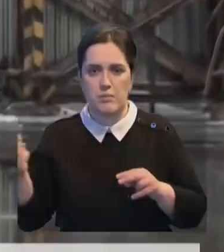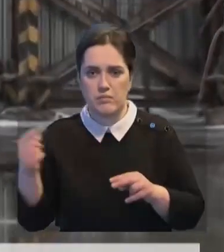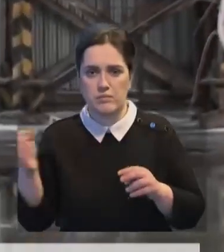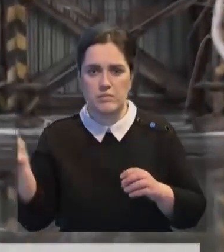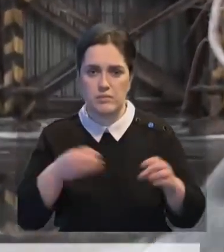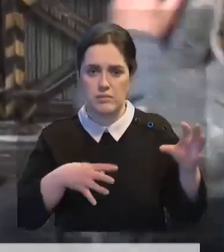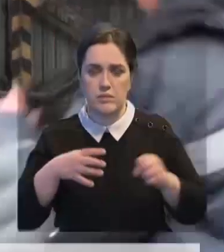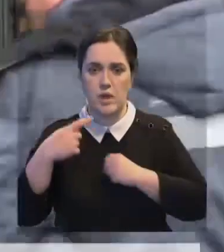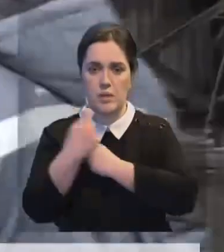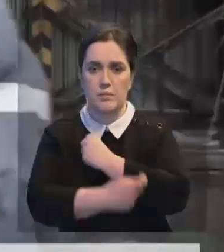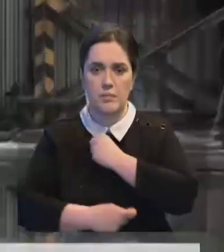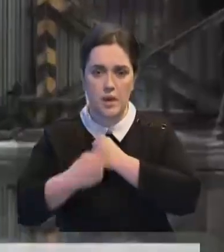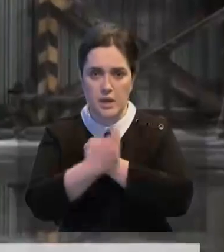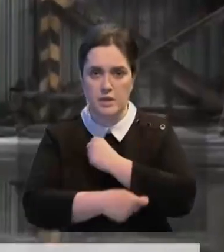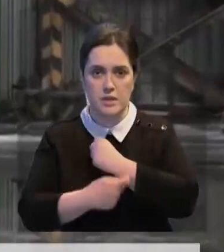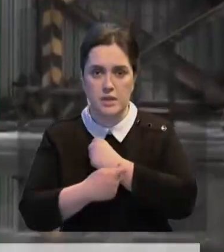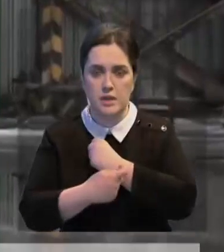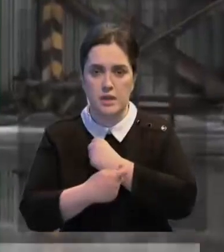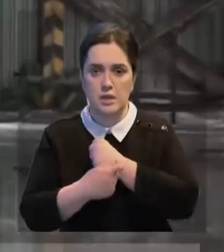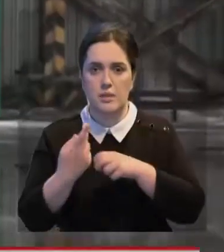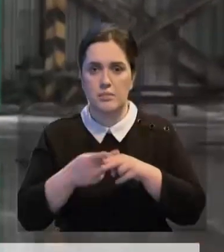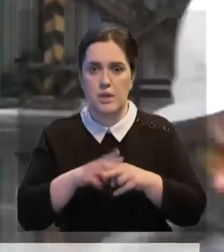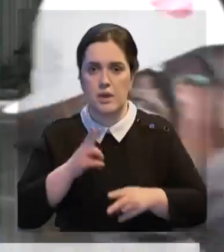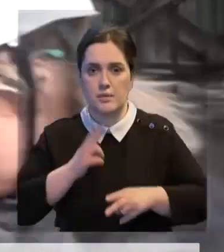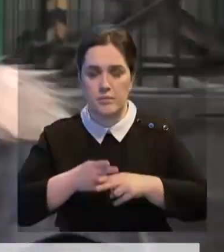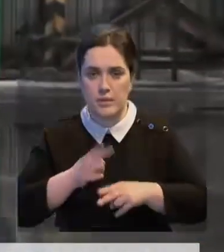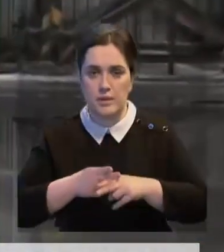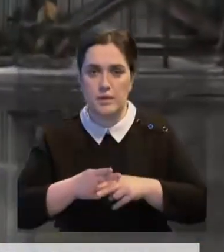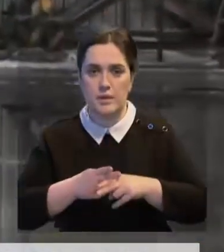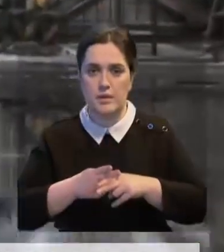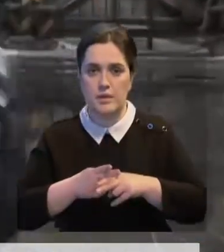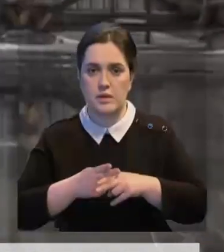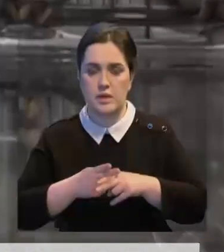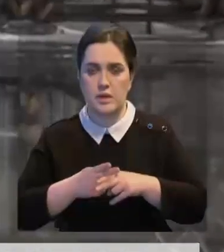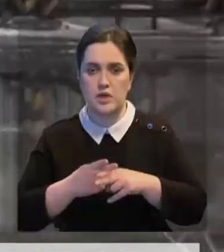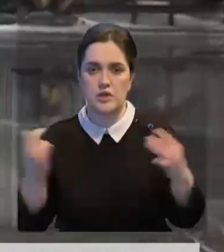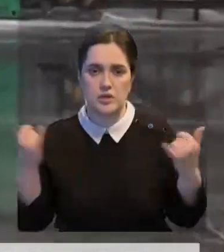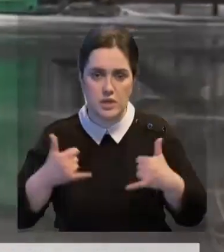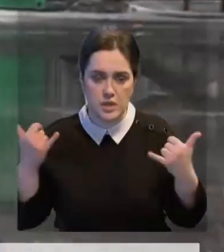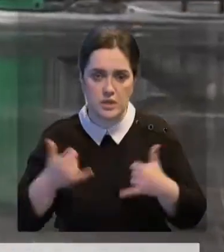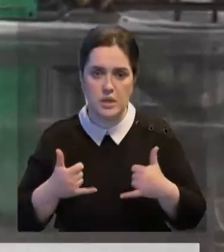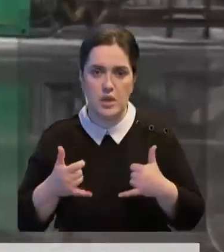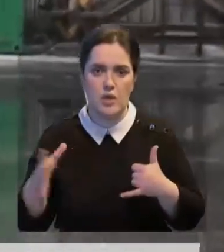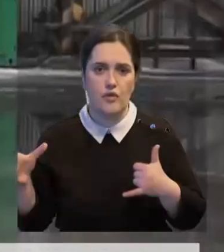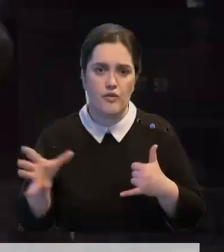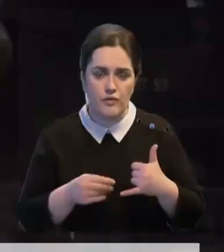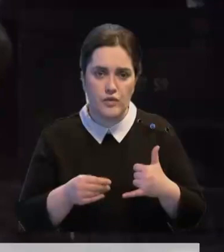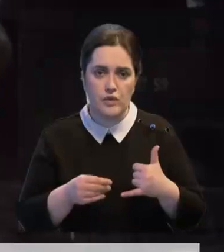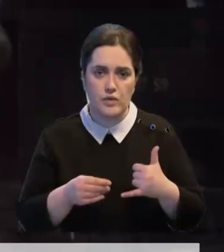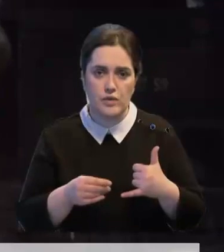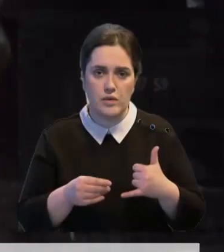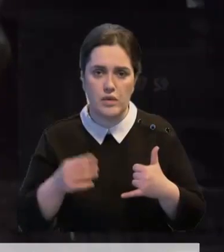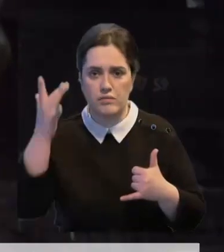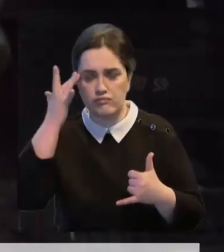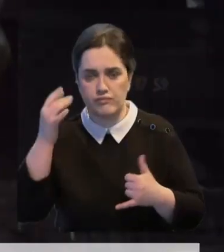материалы определенные, с одной стороны чугун, с другой металлолом, известь, ферросплавы. Все это здесь, как вот в борще у